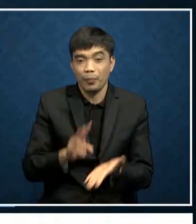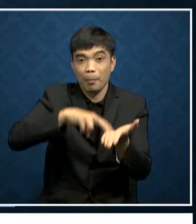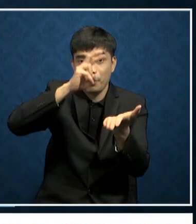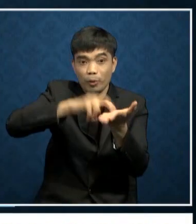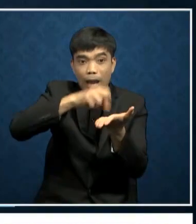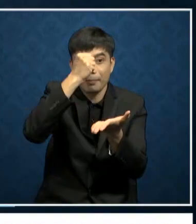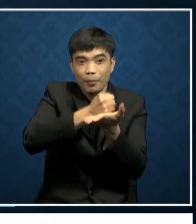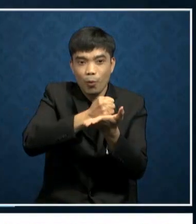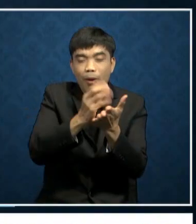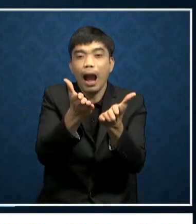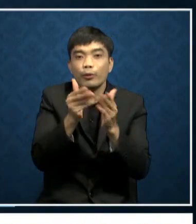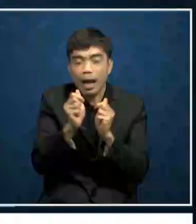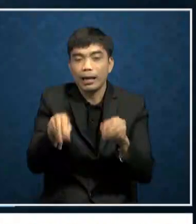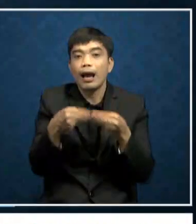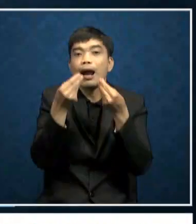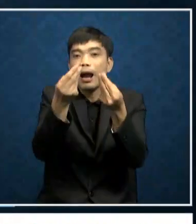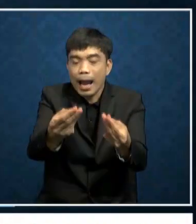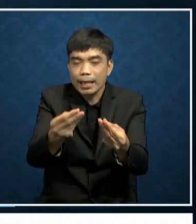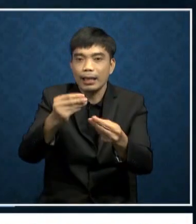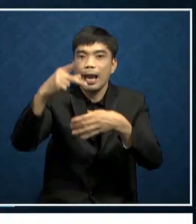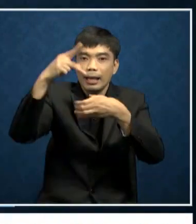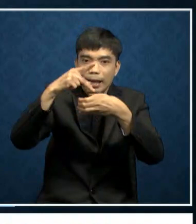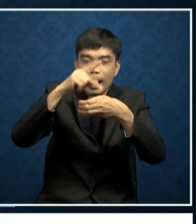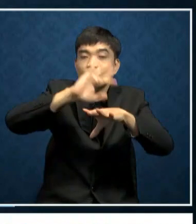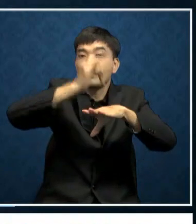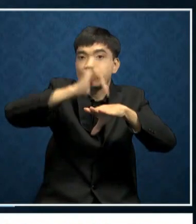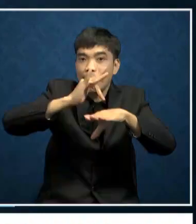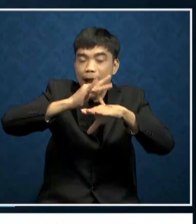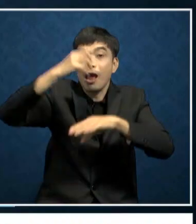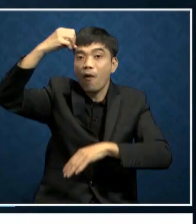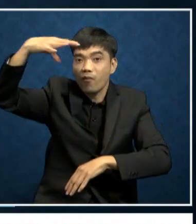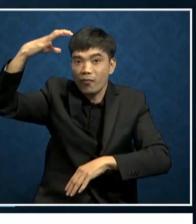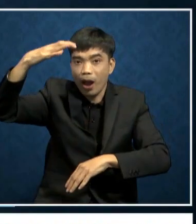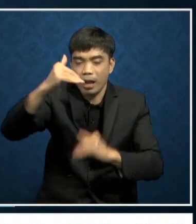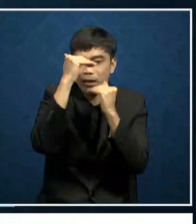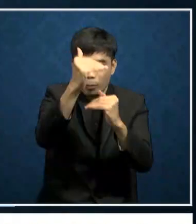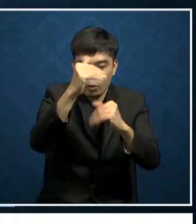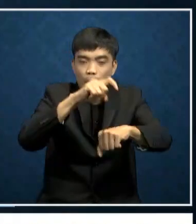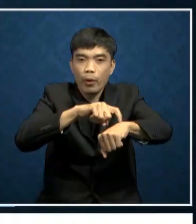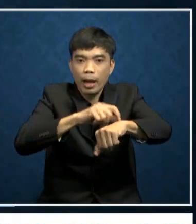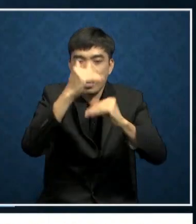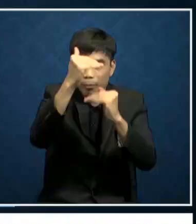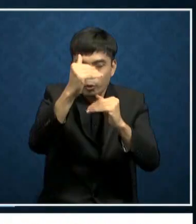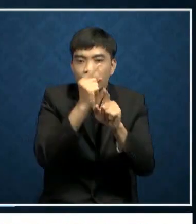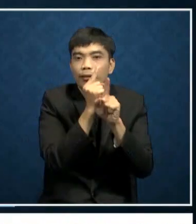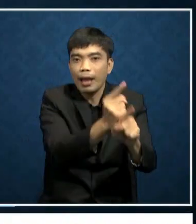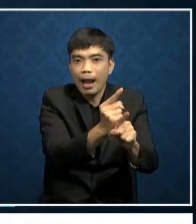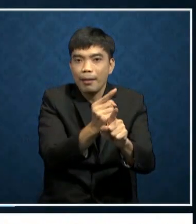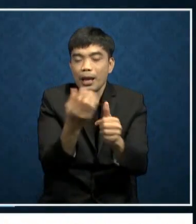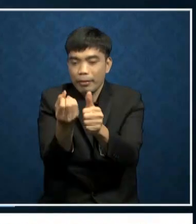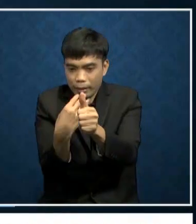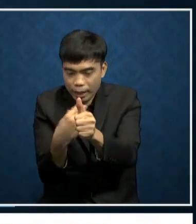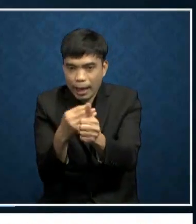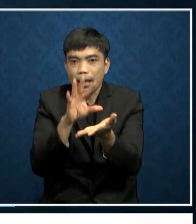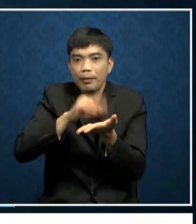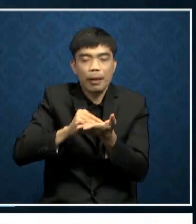ประกอบกิจการไฟฟ้าและกิจการแก๊สธรรมชาติได้ตามกรอบเวลาที่กำหนดไม่มีข้อสังเกตและข้อเสนอแนะ